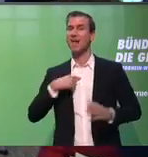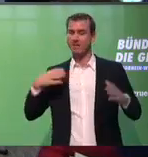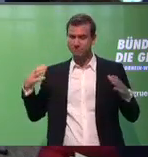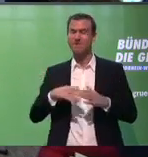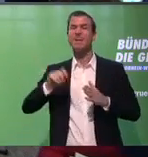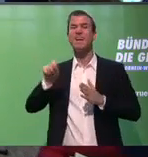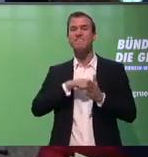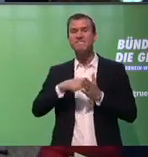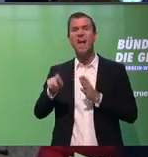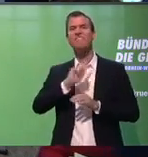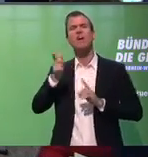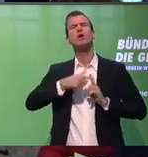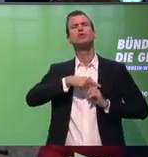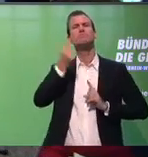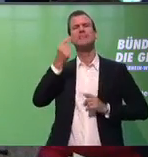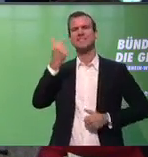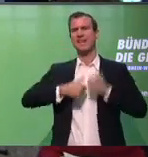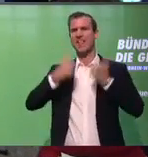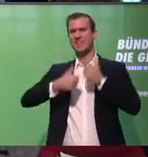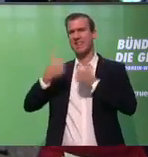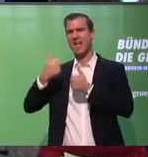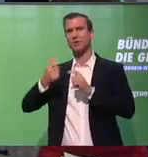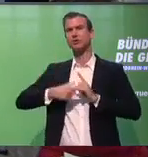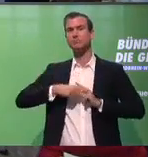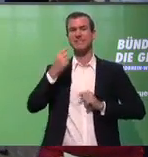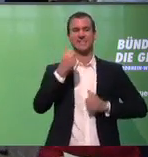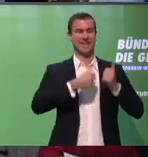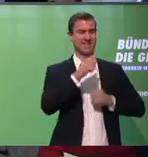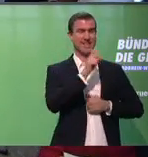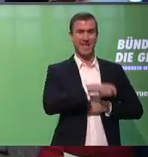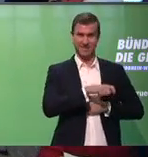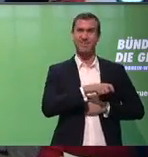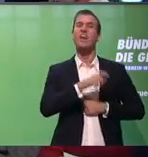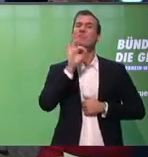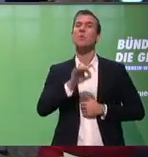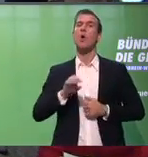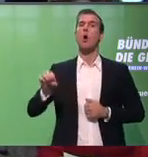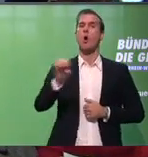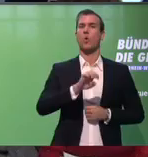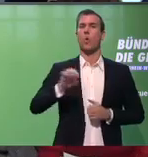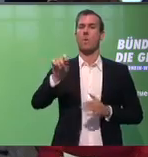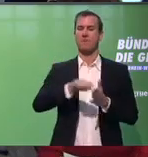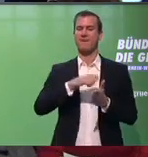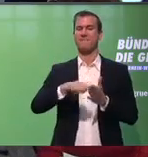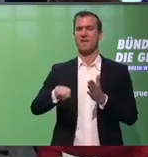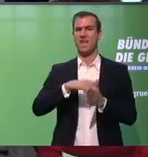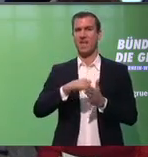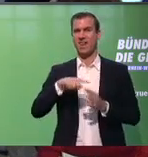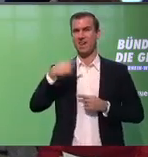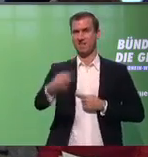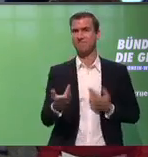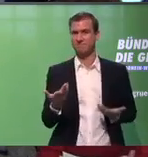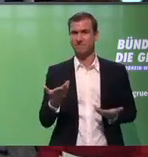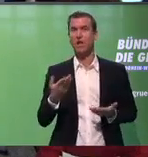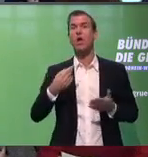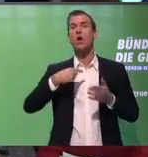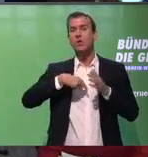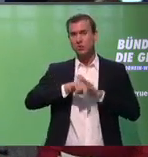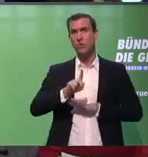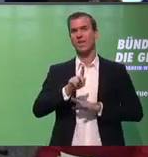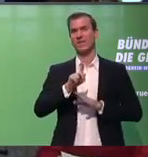unsere Spitzenkandidatin, unseren Spitzenkandidaten für die Europawahl durch die